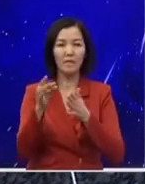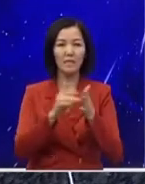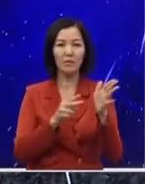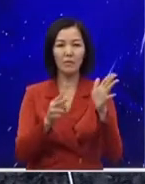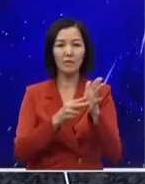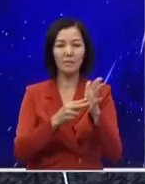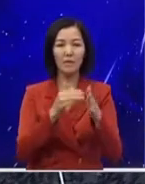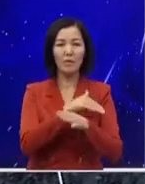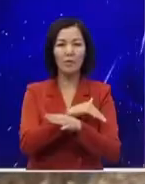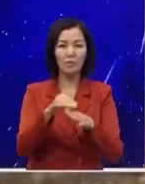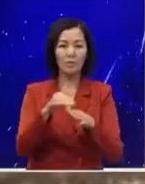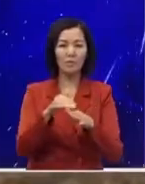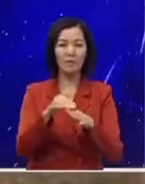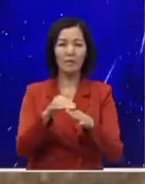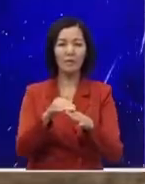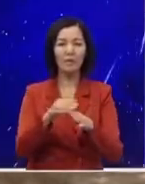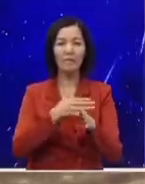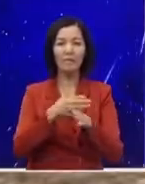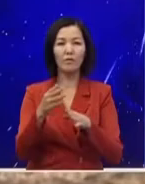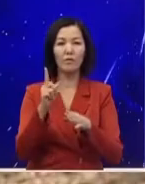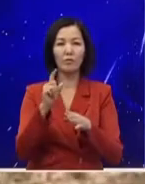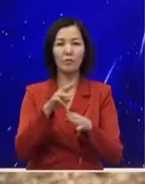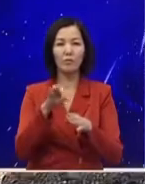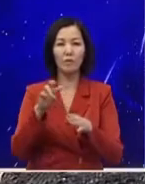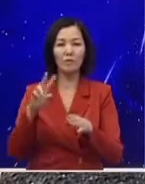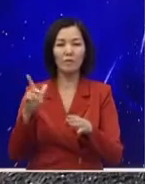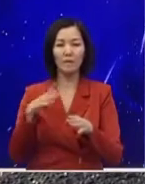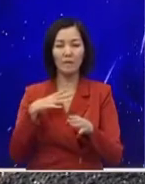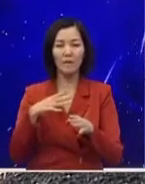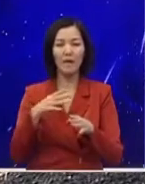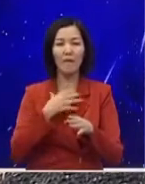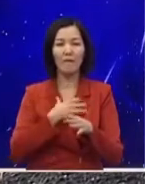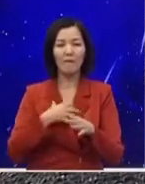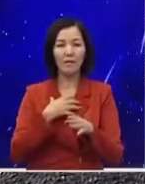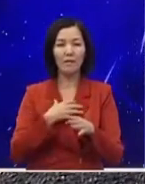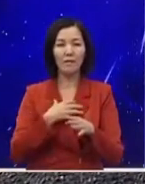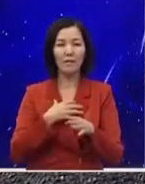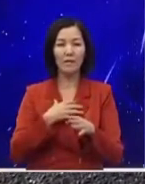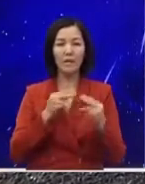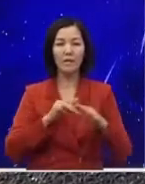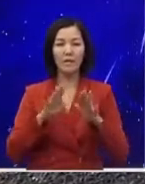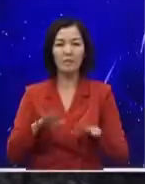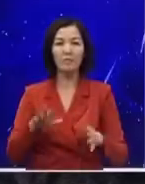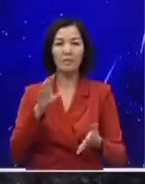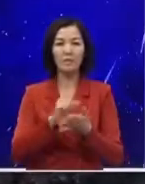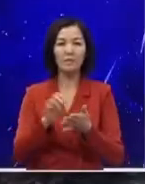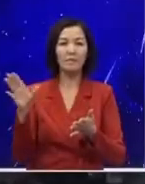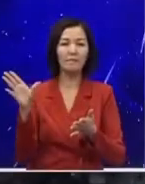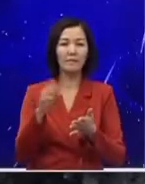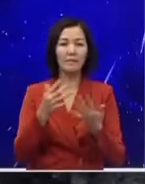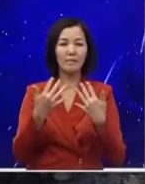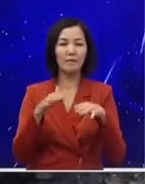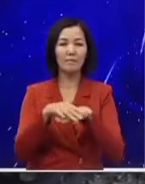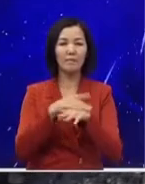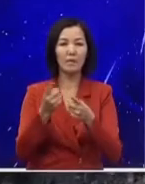7 из 22 имеющихся. На это выделено более 100 миллионов тенге. И что самое важное, на рабочих площадках заняты исключительно местные жители